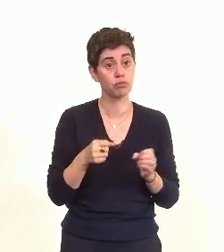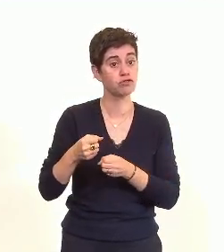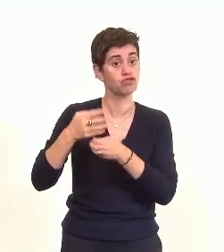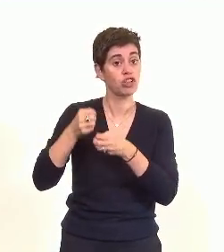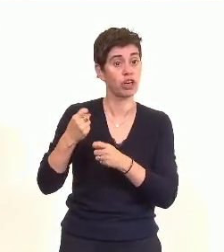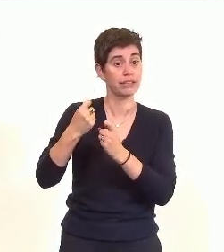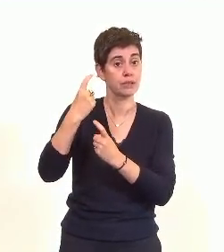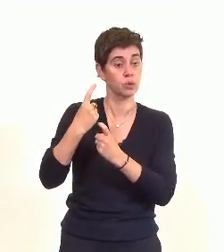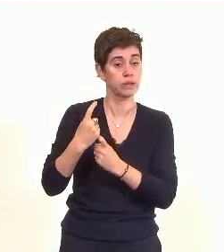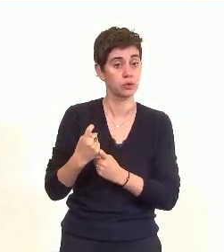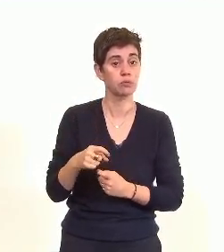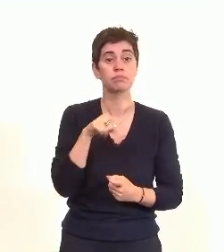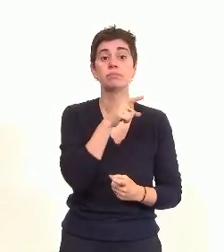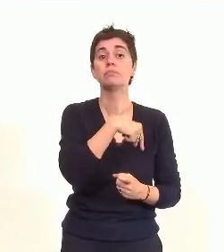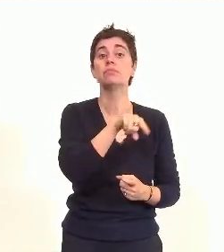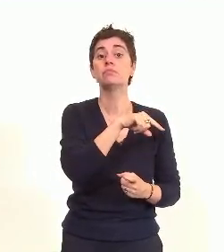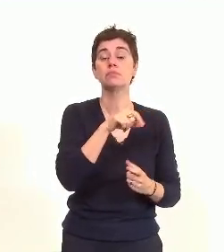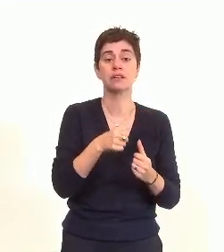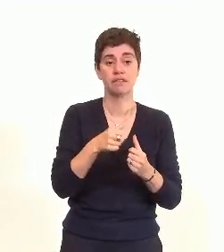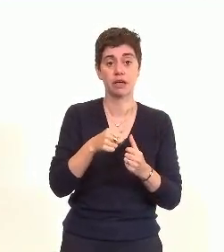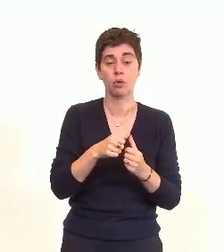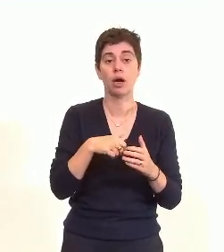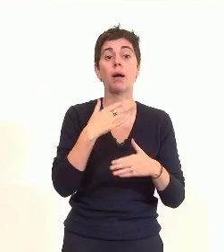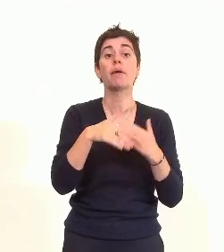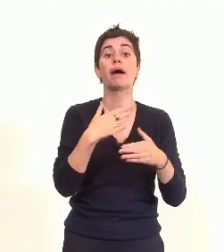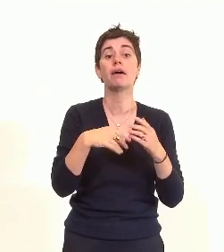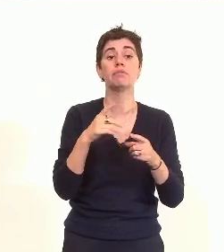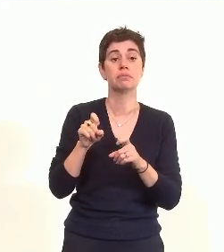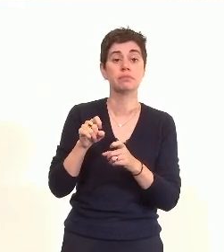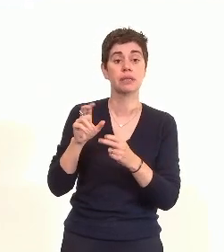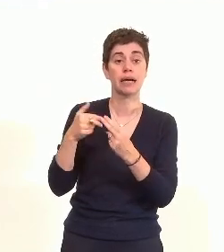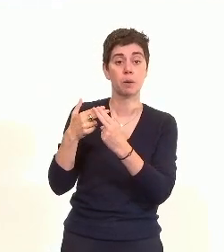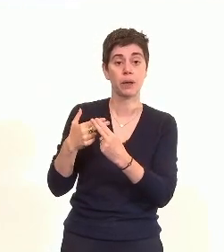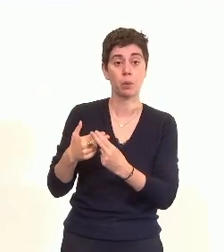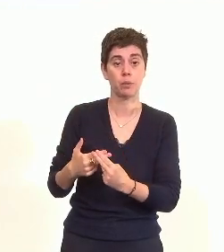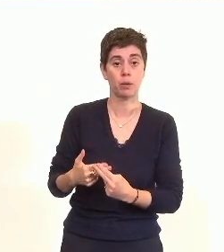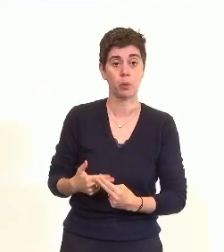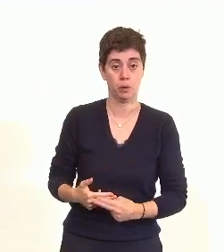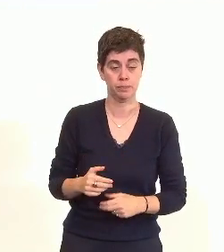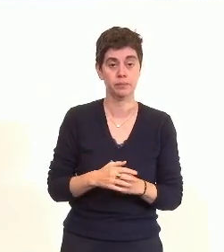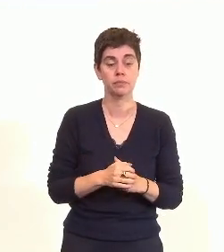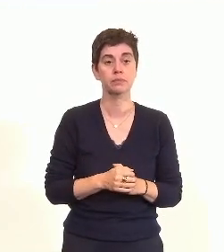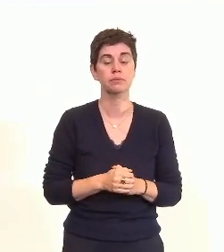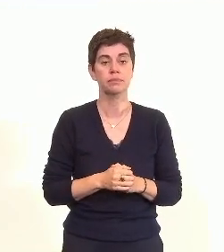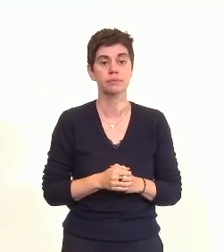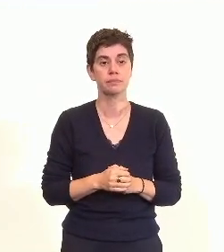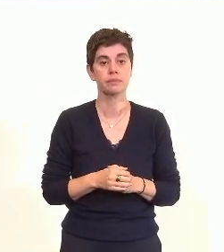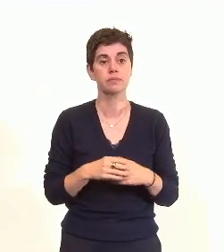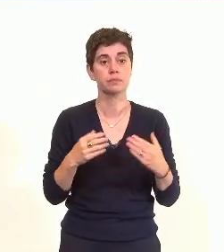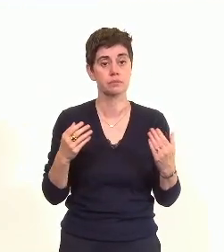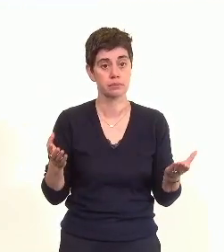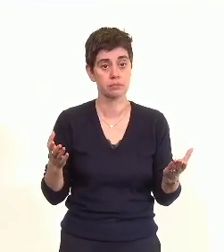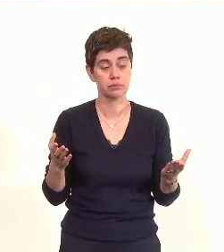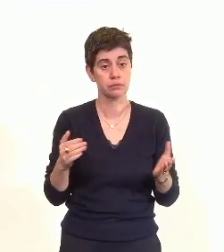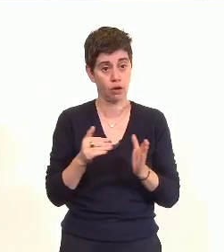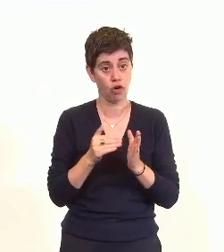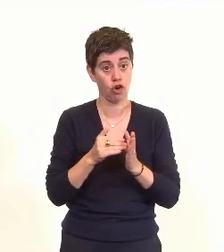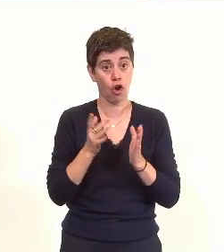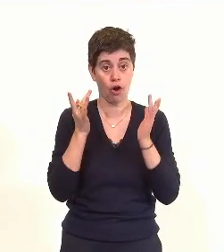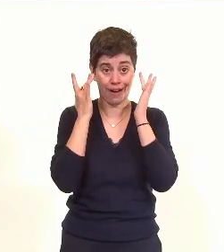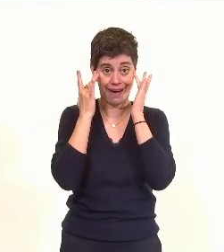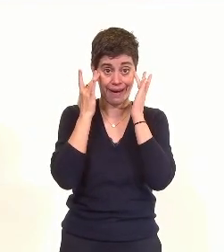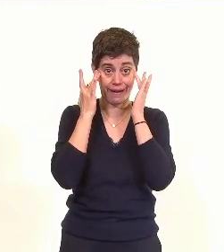et ils et elles continueront à venir après vous répondre après leur passage sur ce plateau. Et puis on a aussi et encore un expert avec nous qui va nous